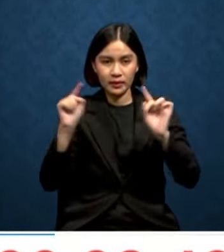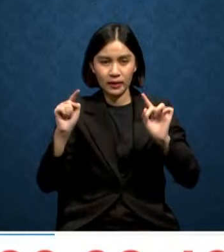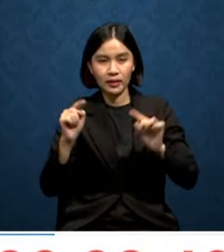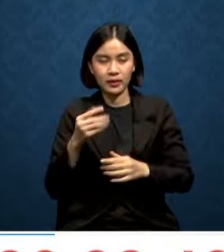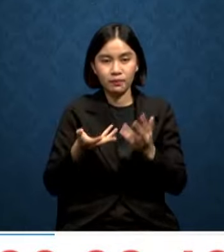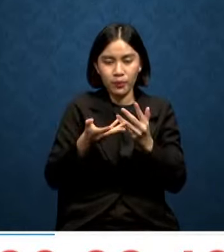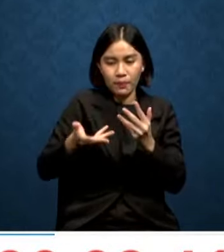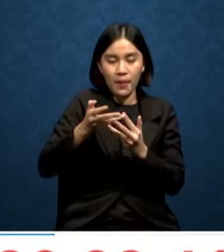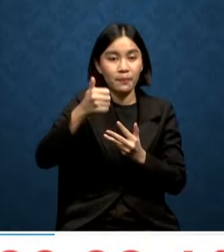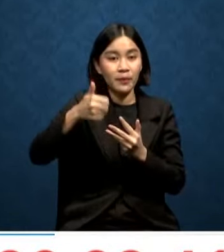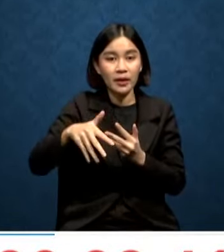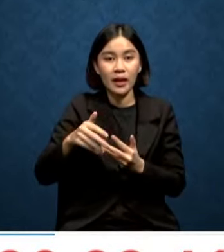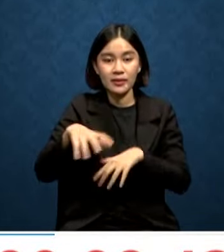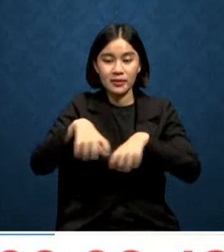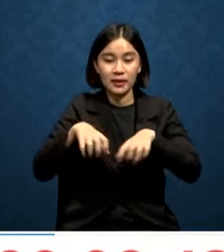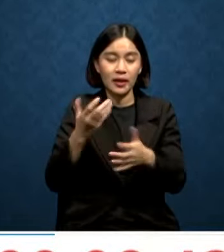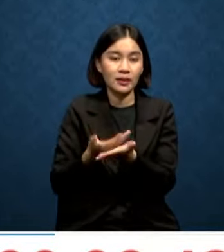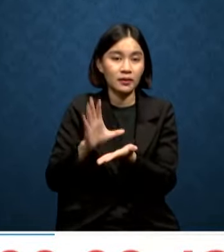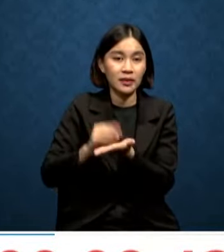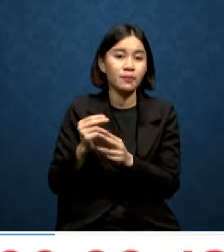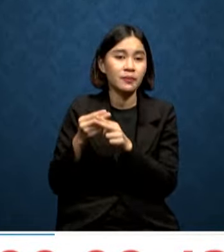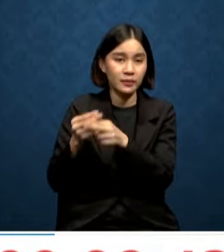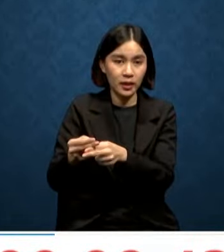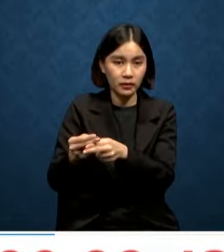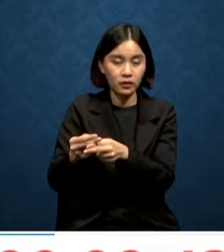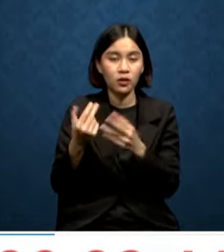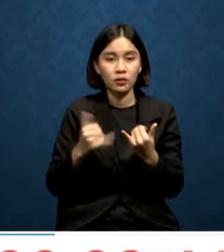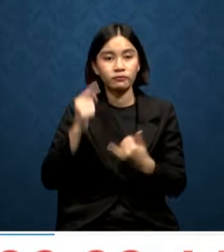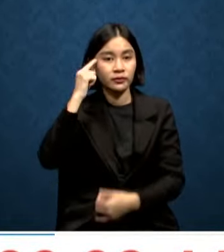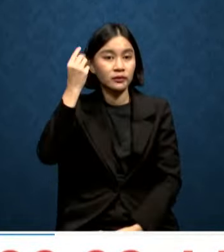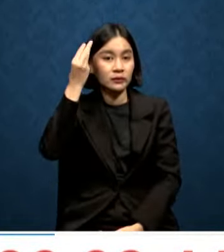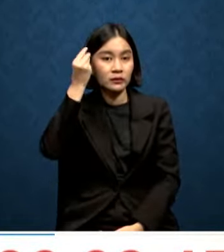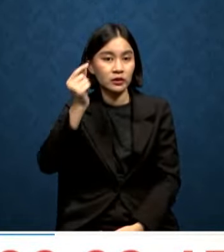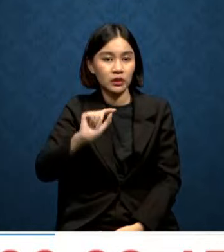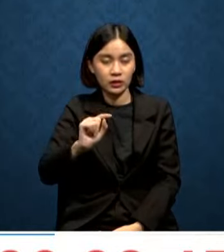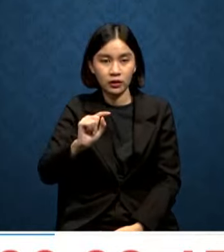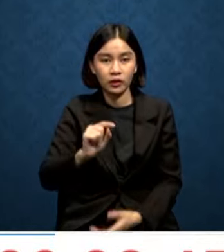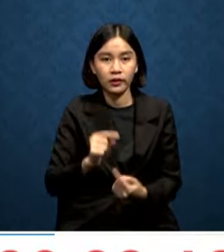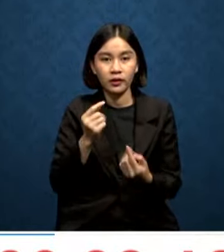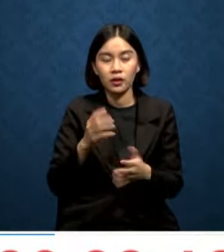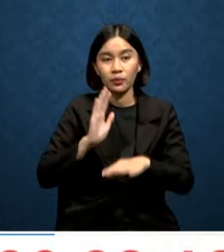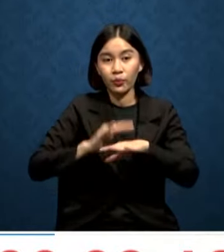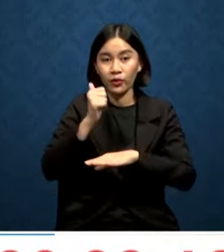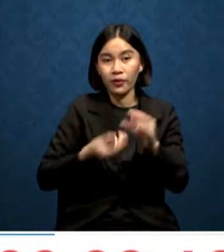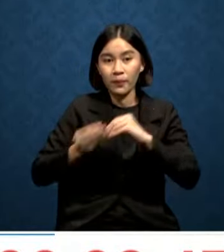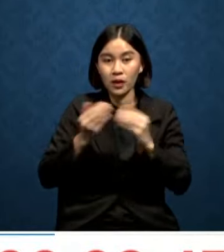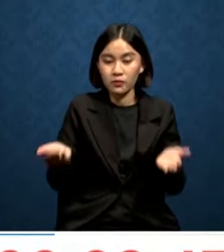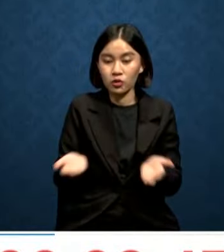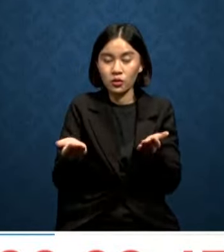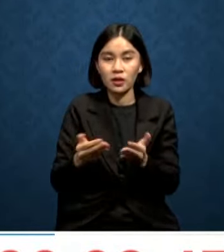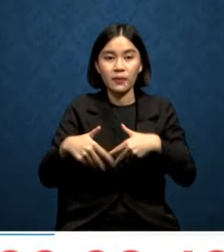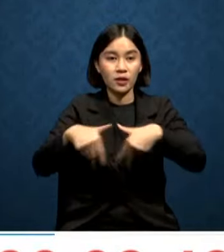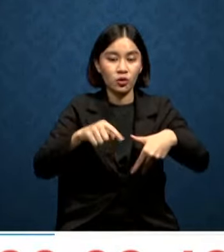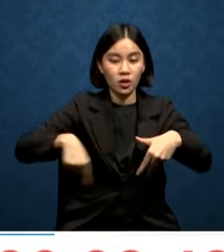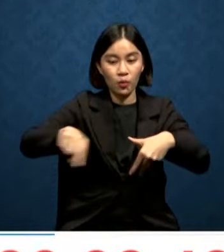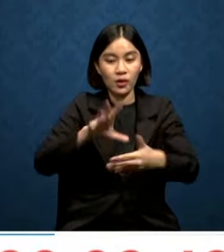ารถขยับขึ้นได้เนี่ยคือการจัดเก็บเองเพราะฉะนั้นเนี่ยเราก็คิดในเรื่องของการเพิ่มประสิทธิภาพส่งเสริมให้ท้องถิ่นสาม